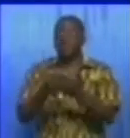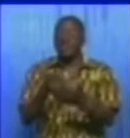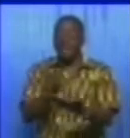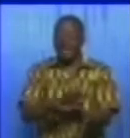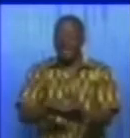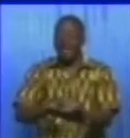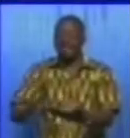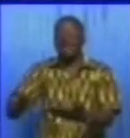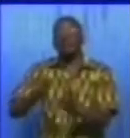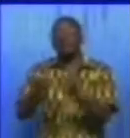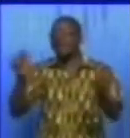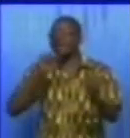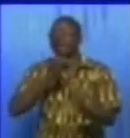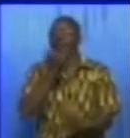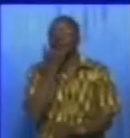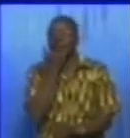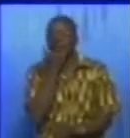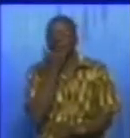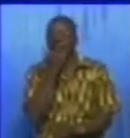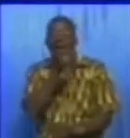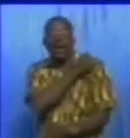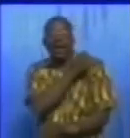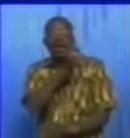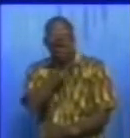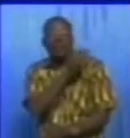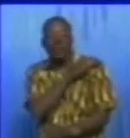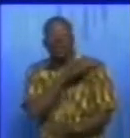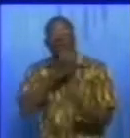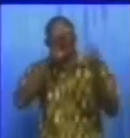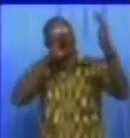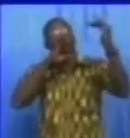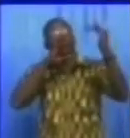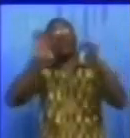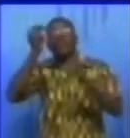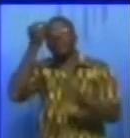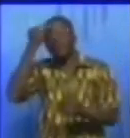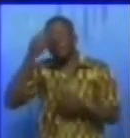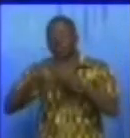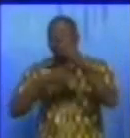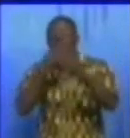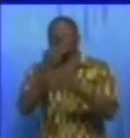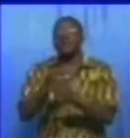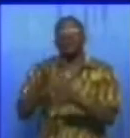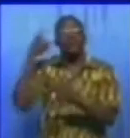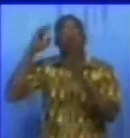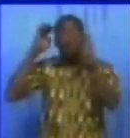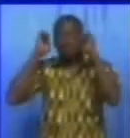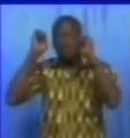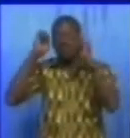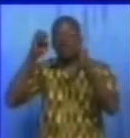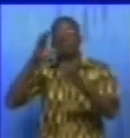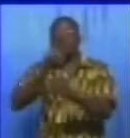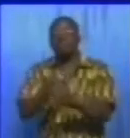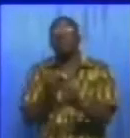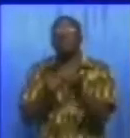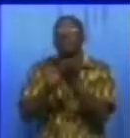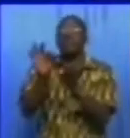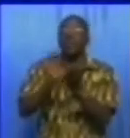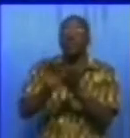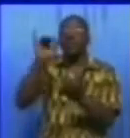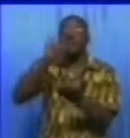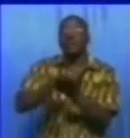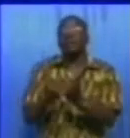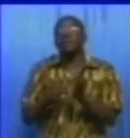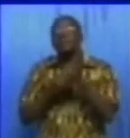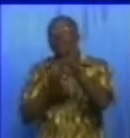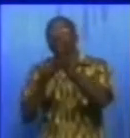écrire sans faute. Anne-Marie Gaignard espère que le ministère de l'Éducation nationale et de l'Alphabétisation va prendre en compte cette méthode dans